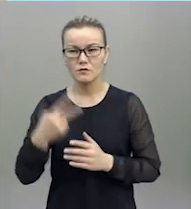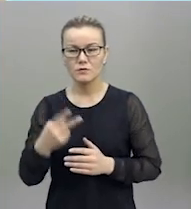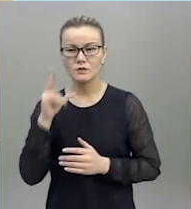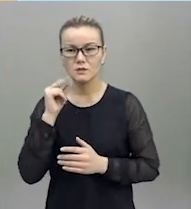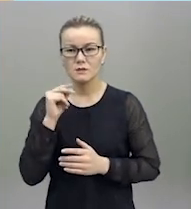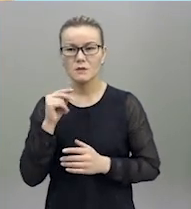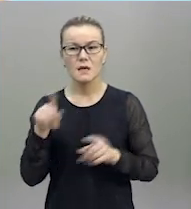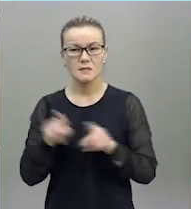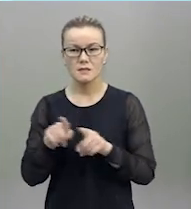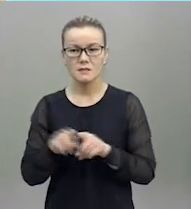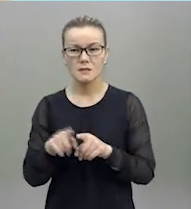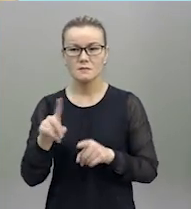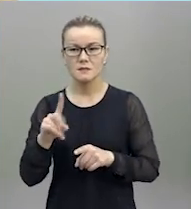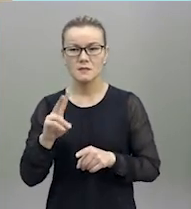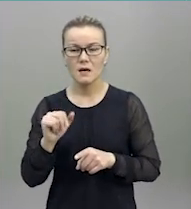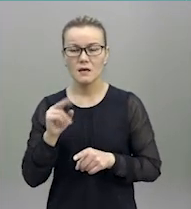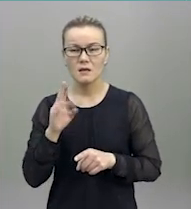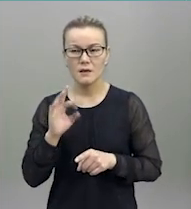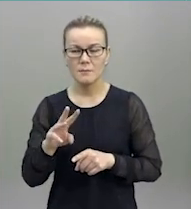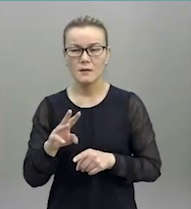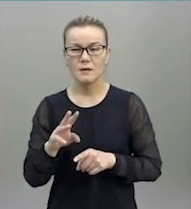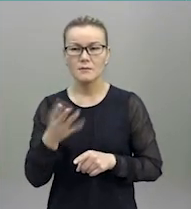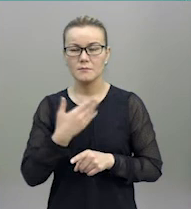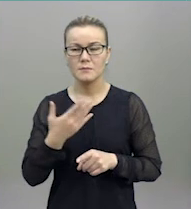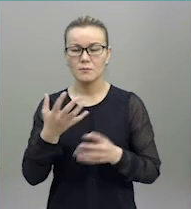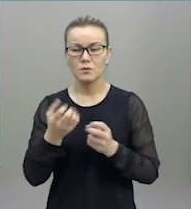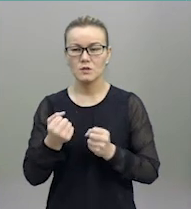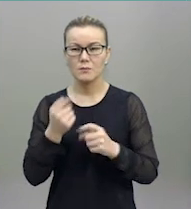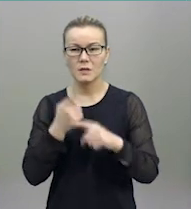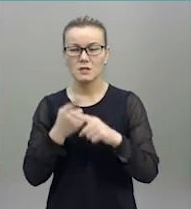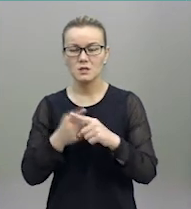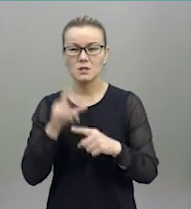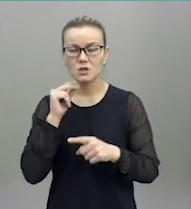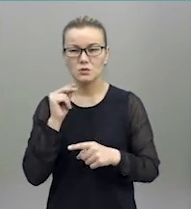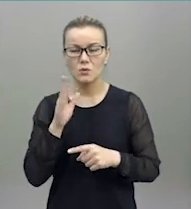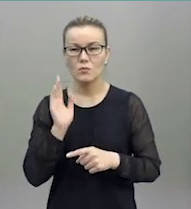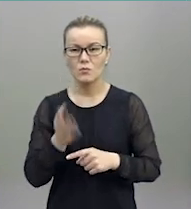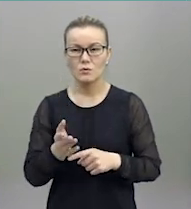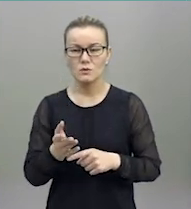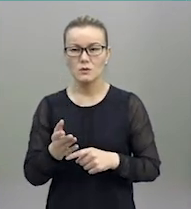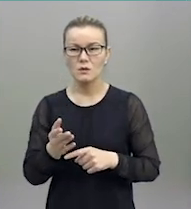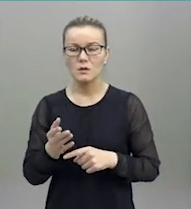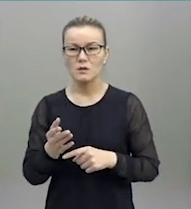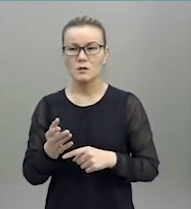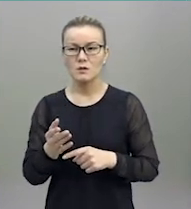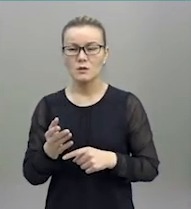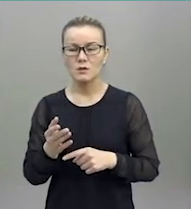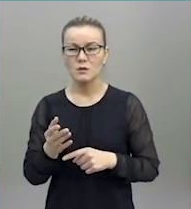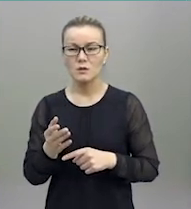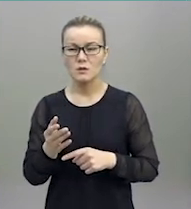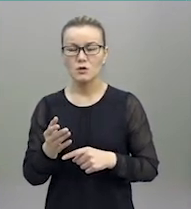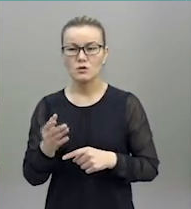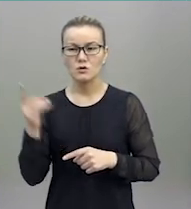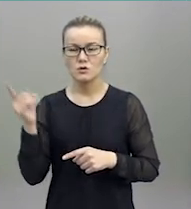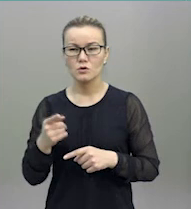с одинаковыми знаками мы всегда в результате получаем положительное число то есть я получаю дробь 5 третьих на дробь 5 3